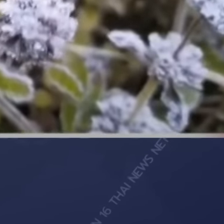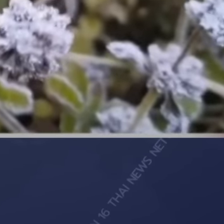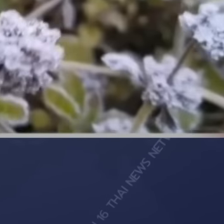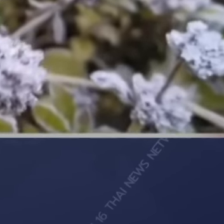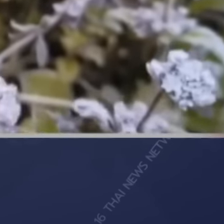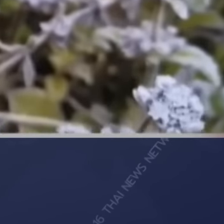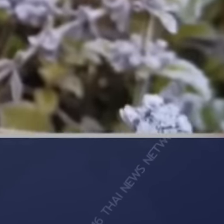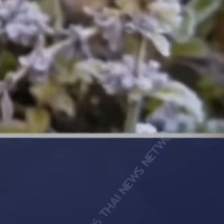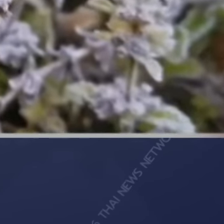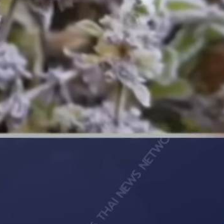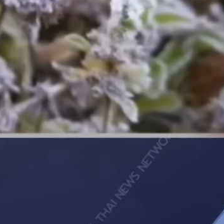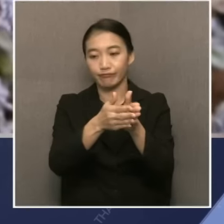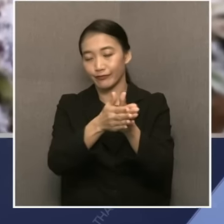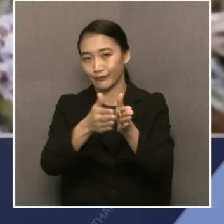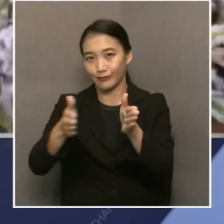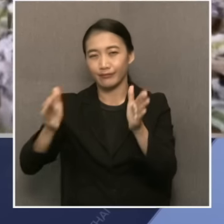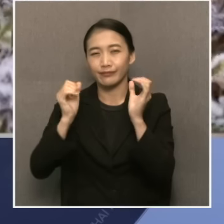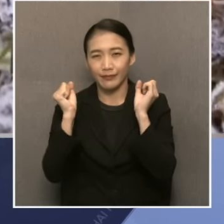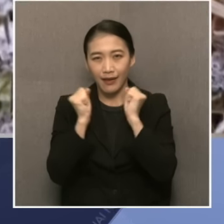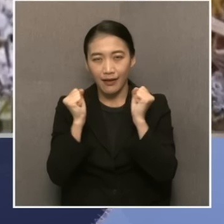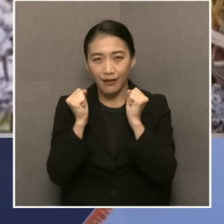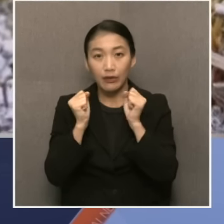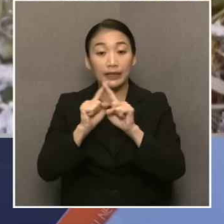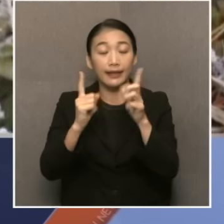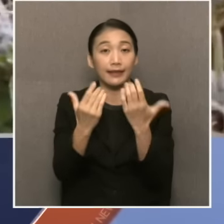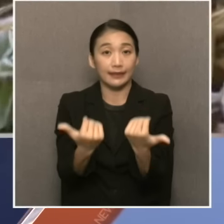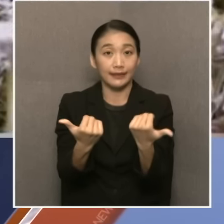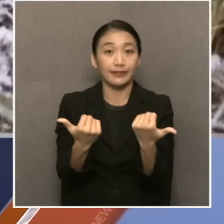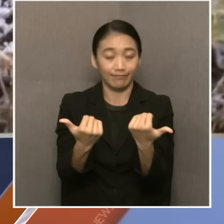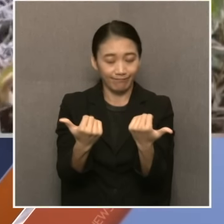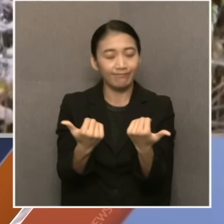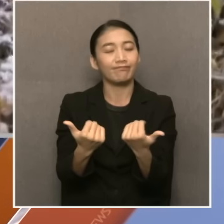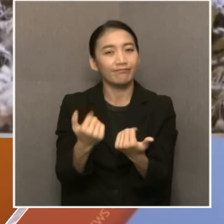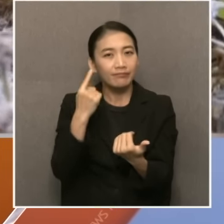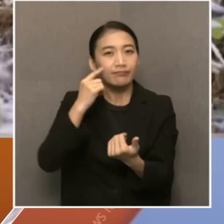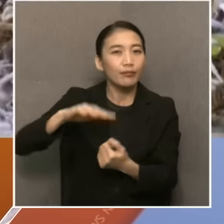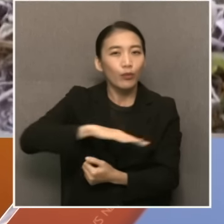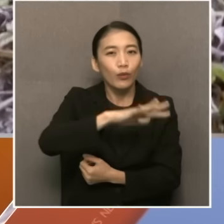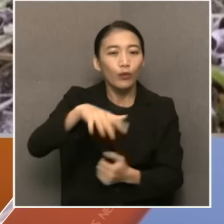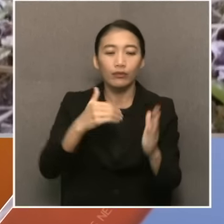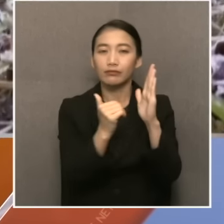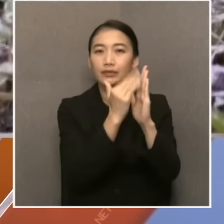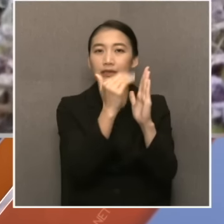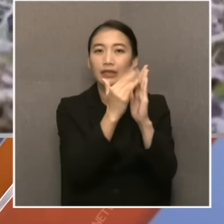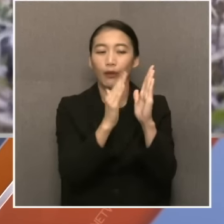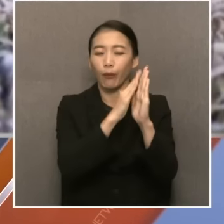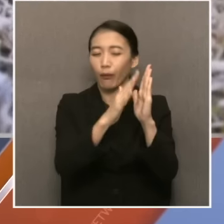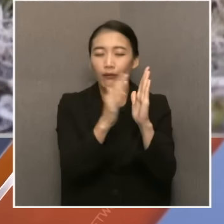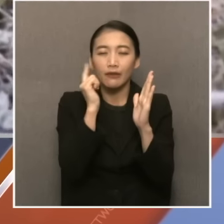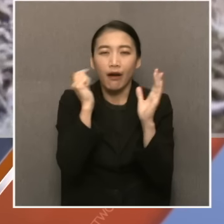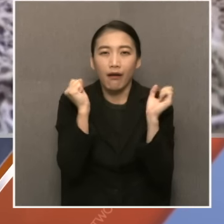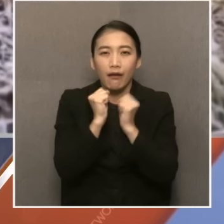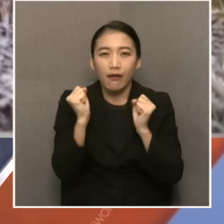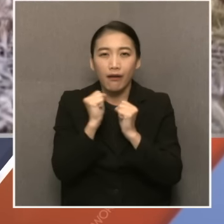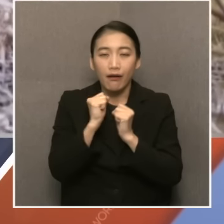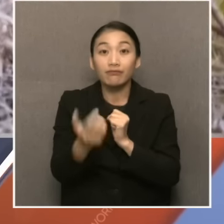มกราคมนี้เป็นต้นไปนะคะแต่ว่าในช่วงนี้ค่ะสุดสัปดาห์แบบนี้นะคะหลายพื้นที่ทางตอนเหนืออากาศหนาวเย็นค่ะอย่างที่